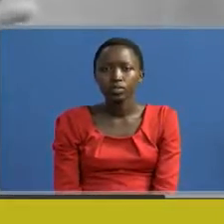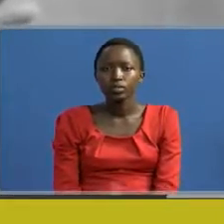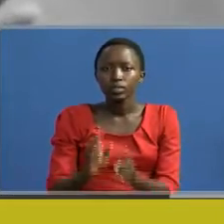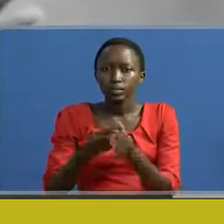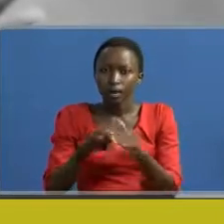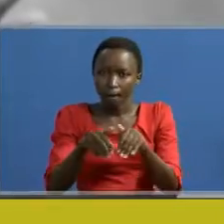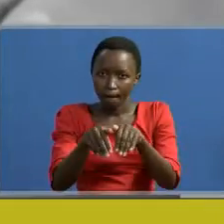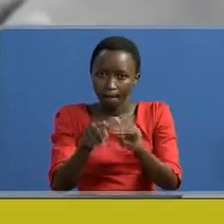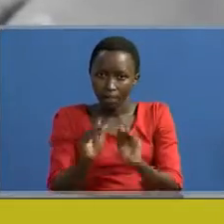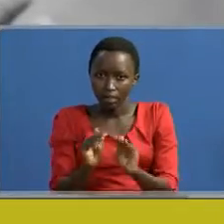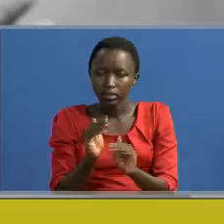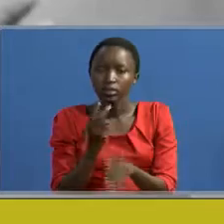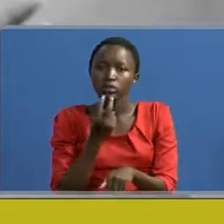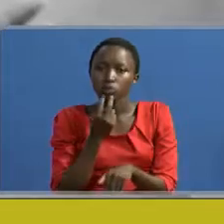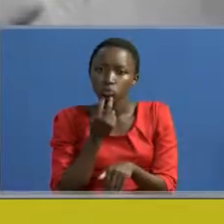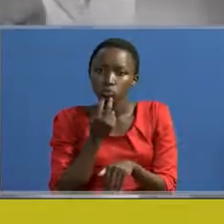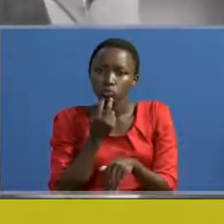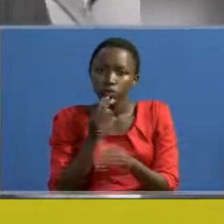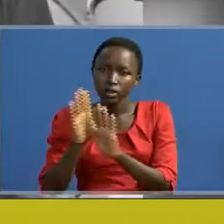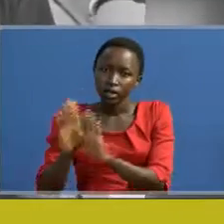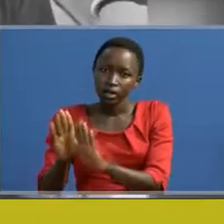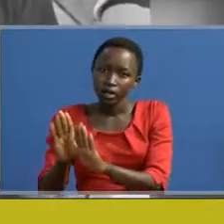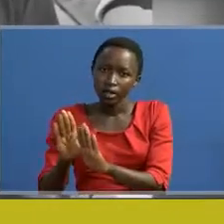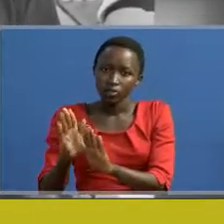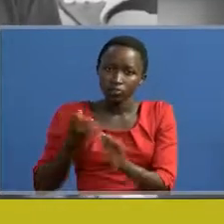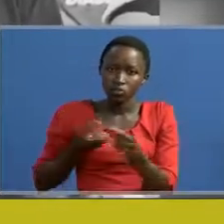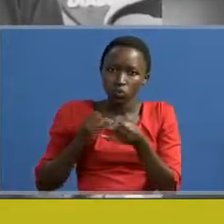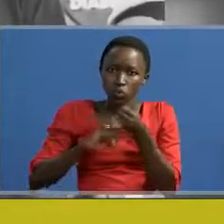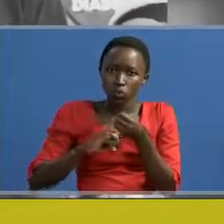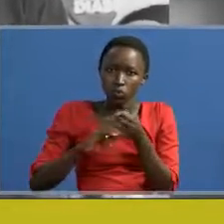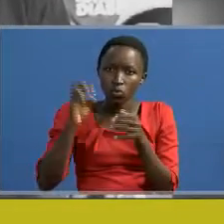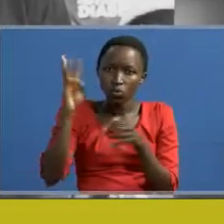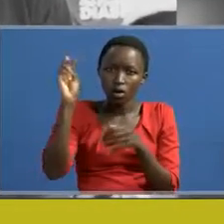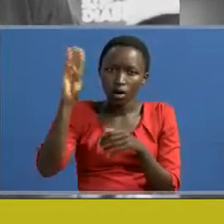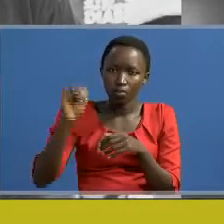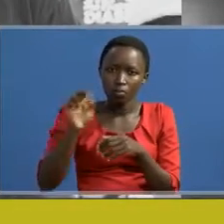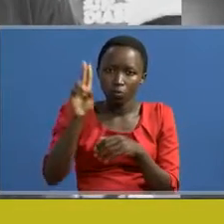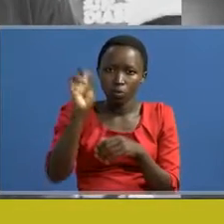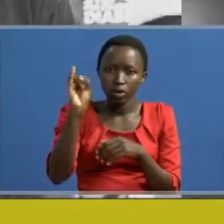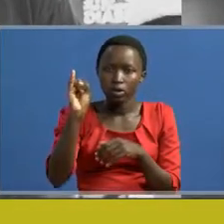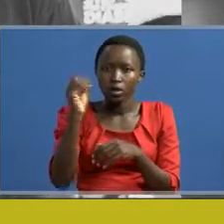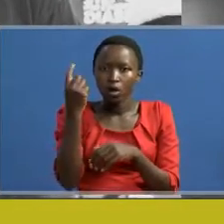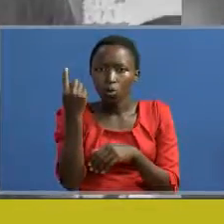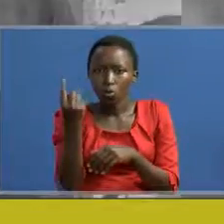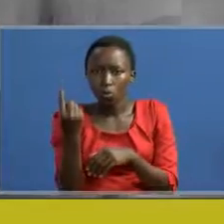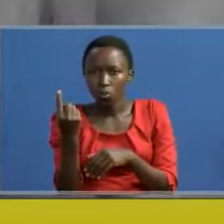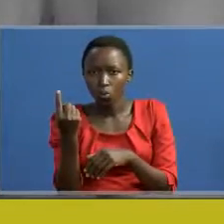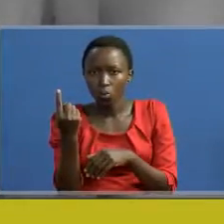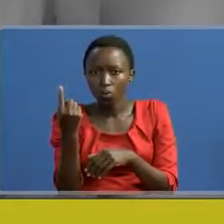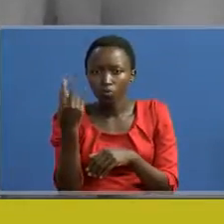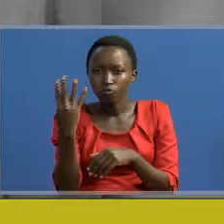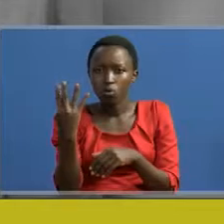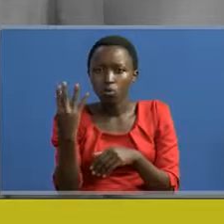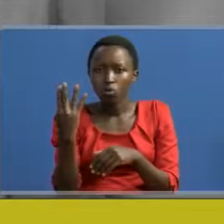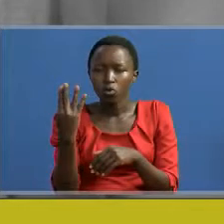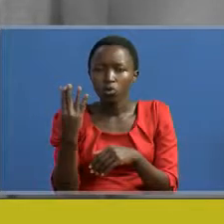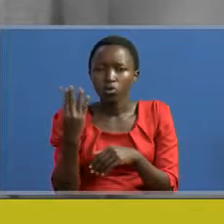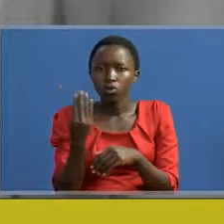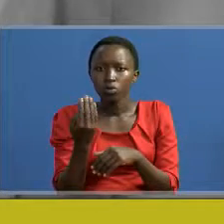Collymore atazikwa Jumanne. Amewacha mjane Wamboi Kimiru na watoto wanne. Tutaonana baadaye,